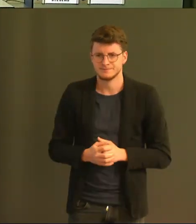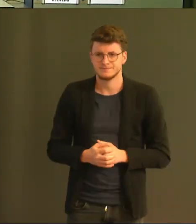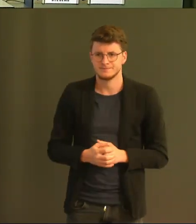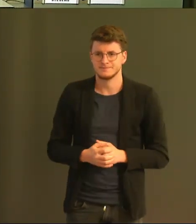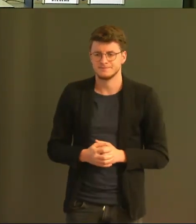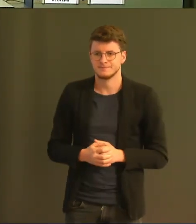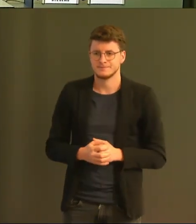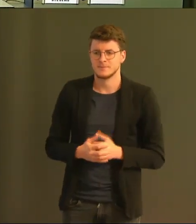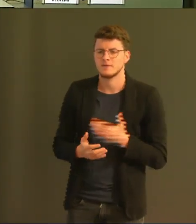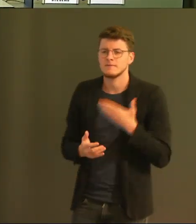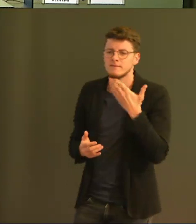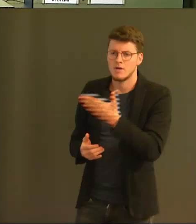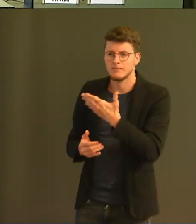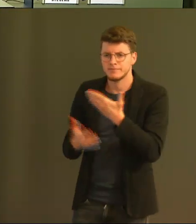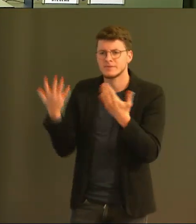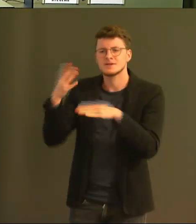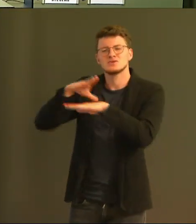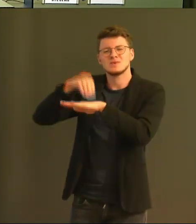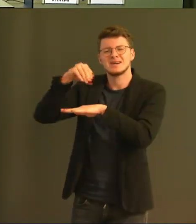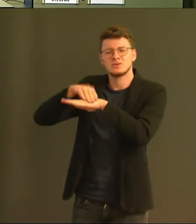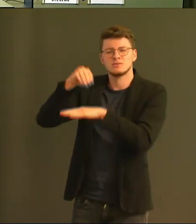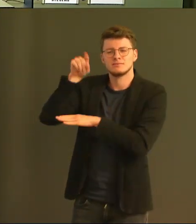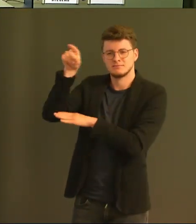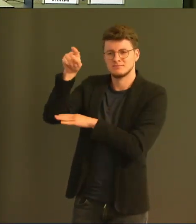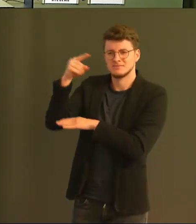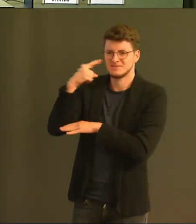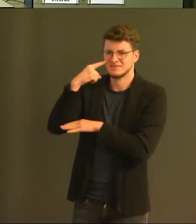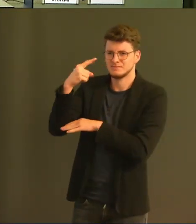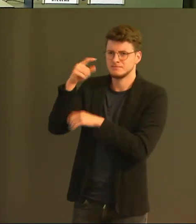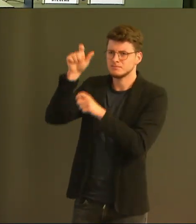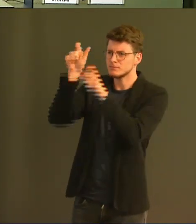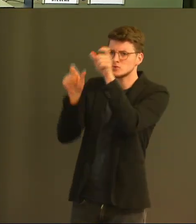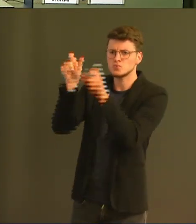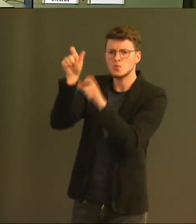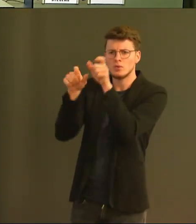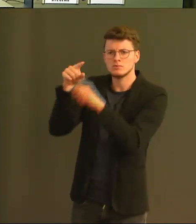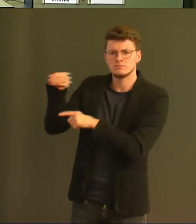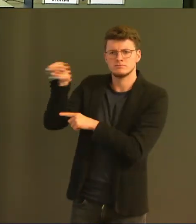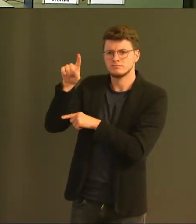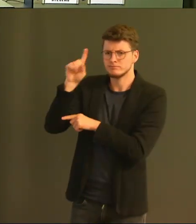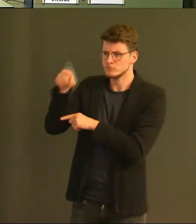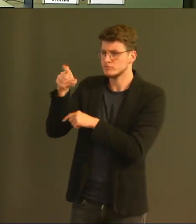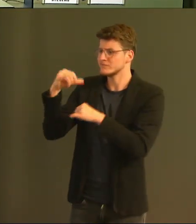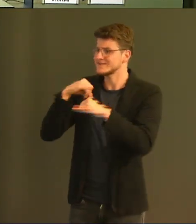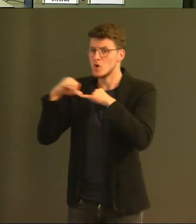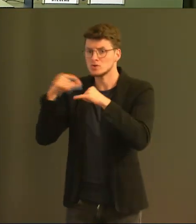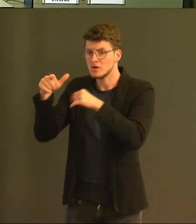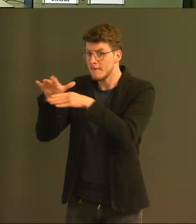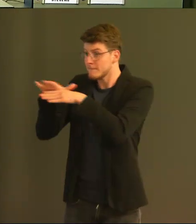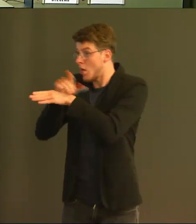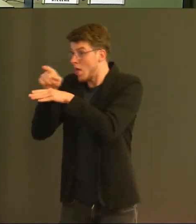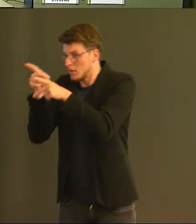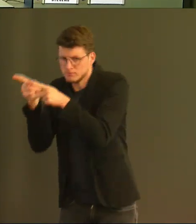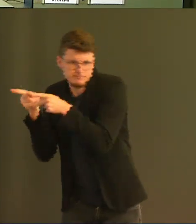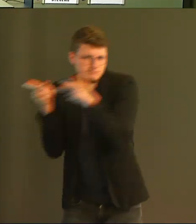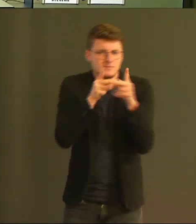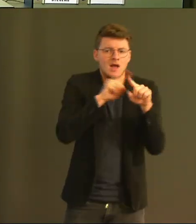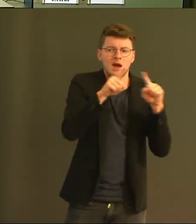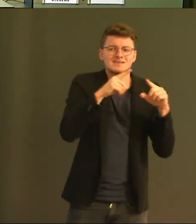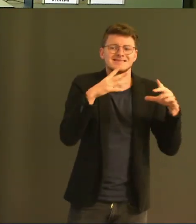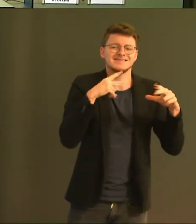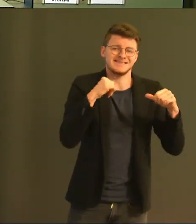invida mortalité cent des patientes 10 12 bd de cordes foule devant inzaghi national de virunga ouvert aux